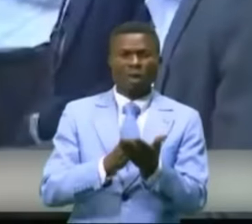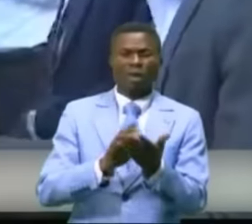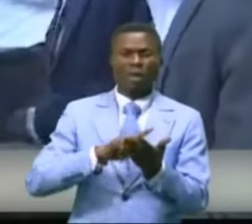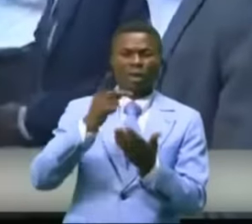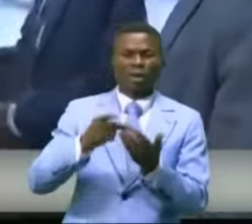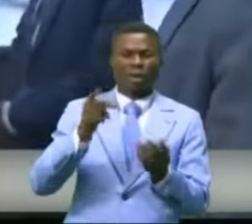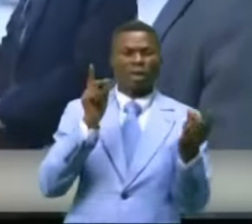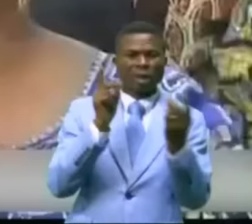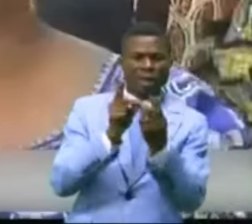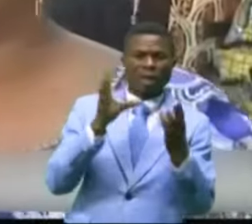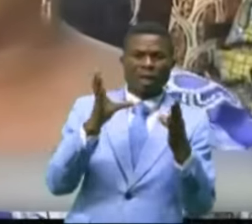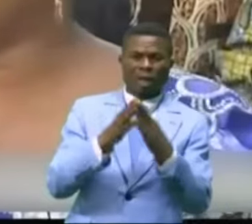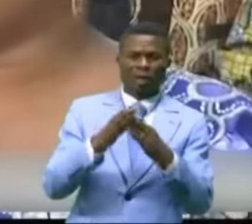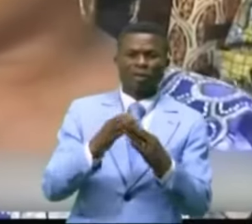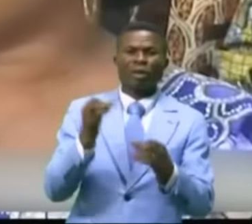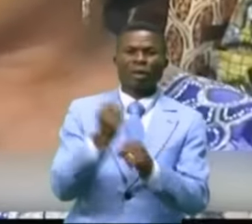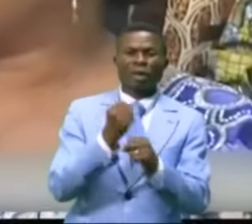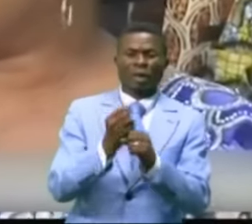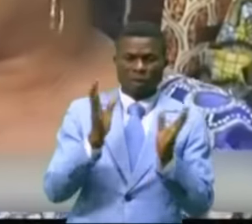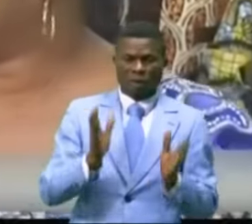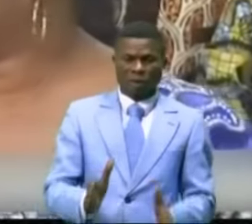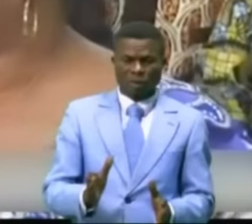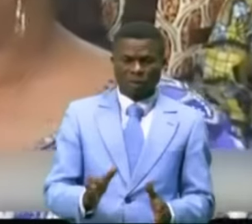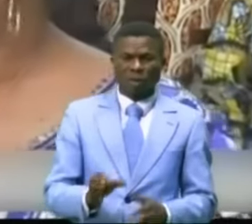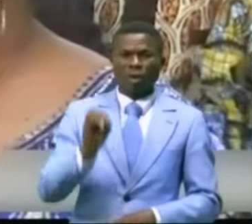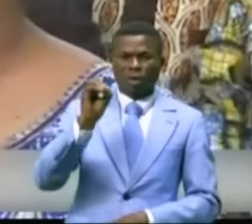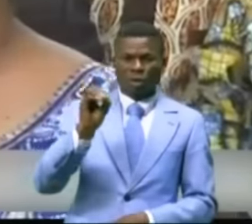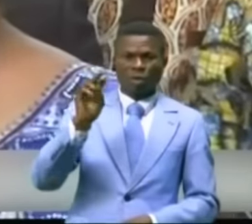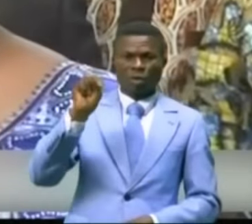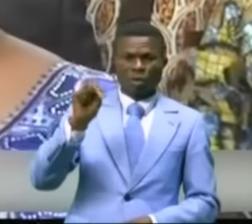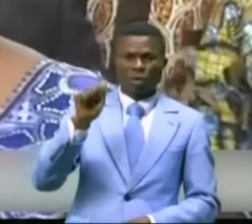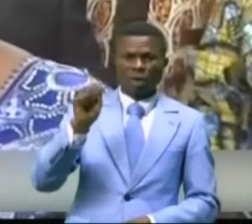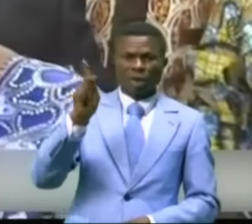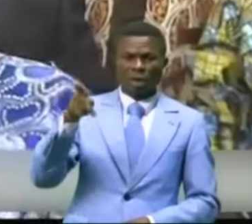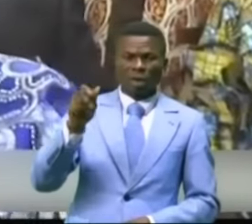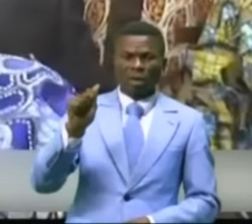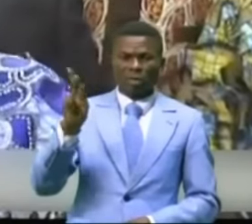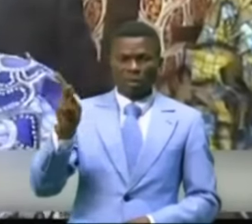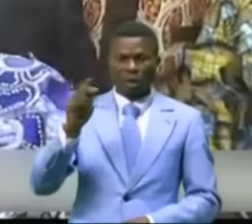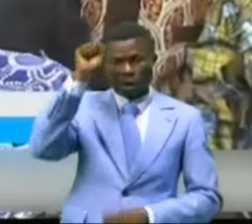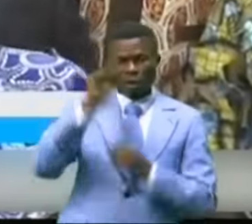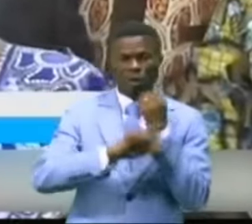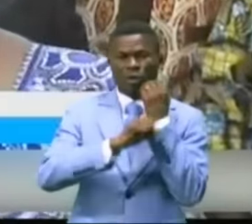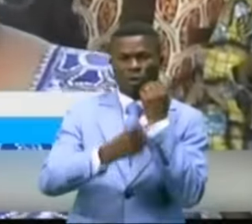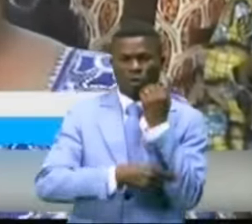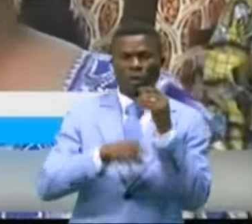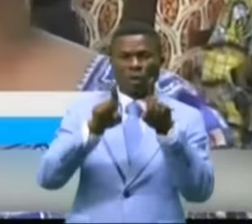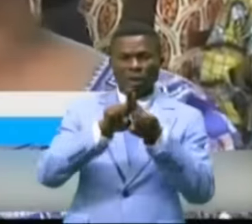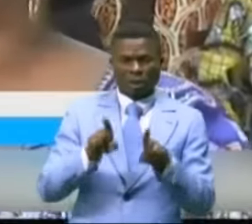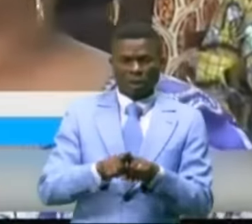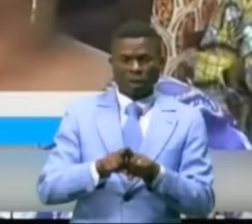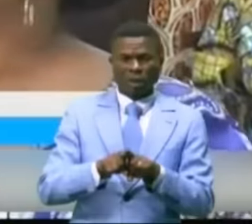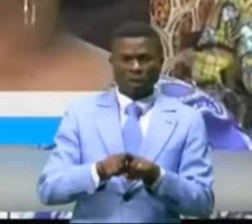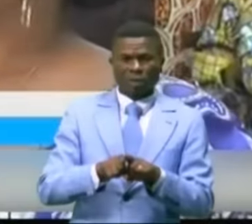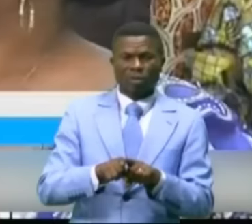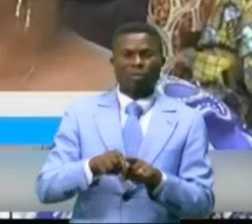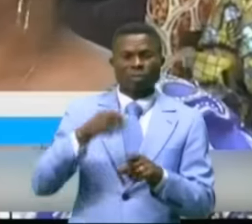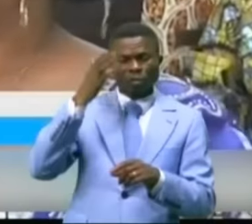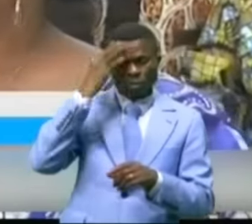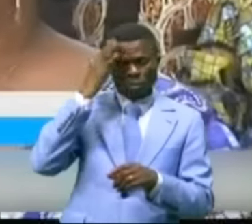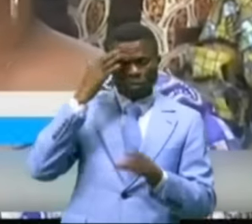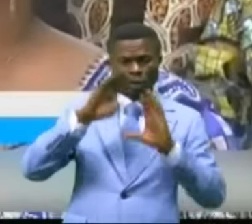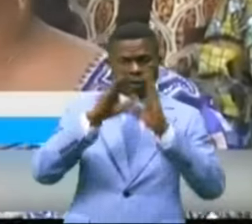de contact avec le personnel ONAPAC Kavu Sud-Kivu, mais aussi une prise de contact avec tous